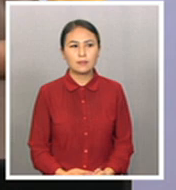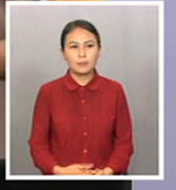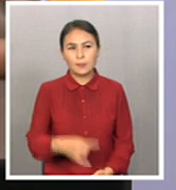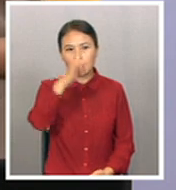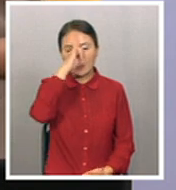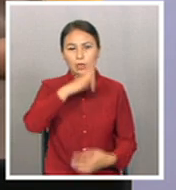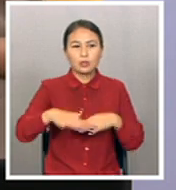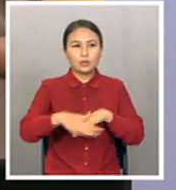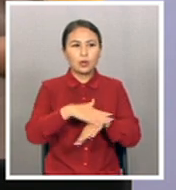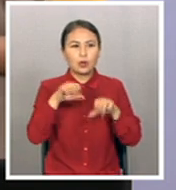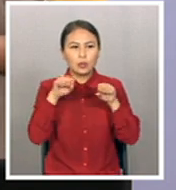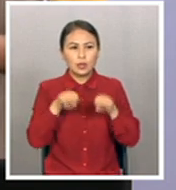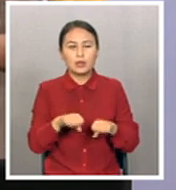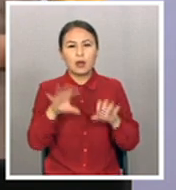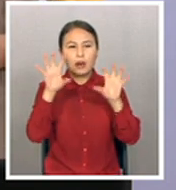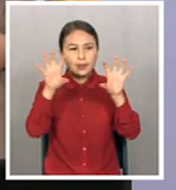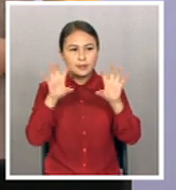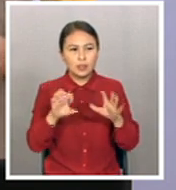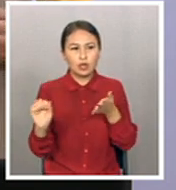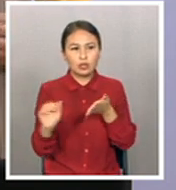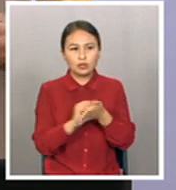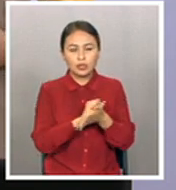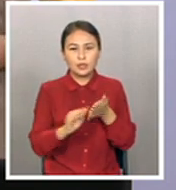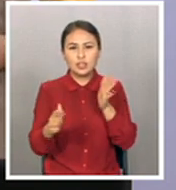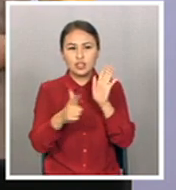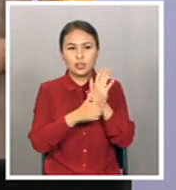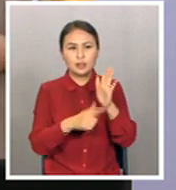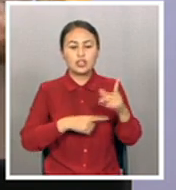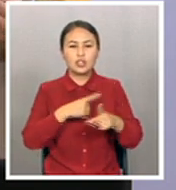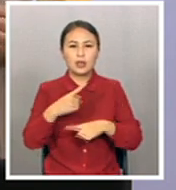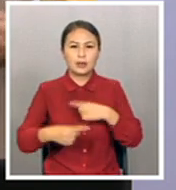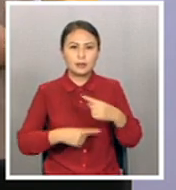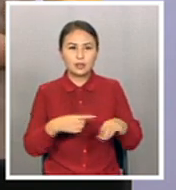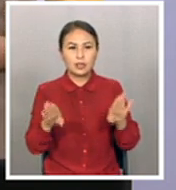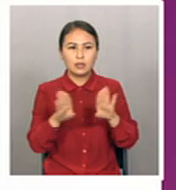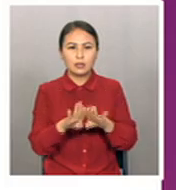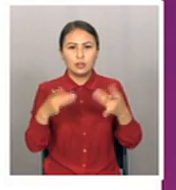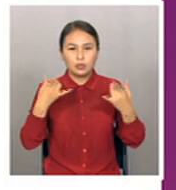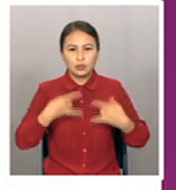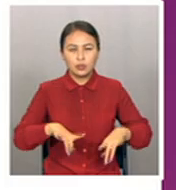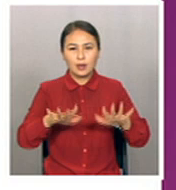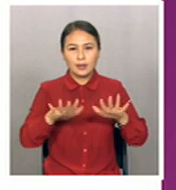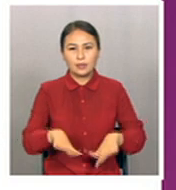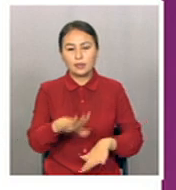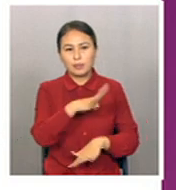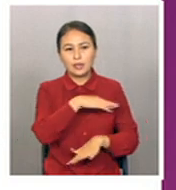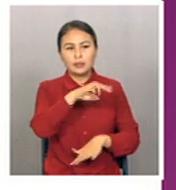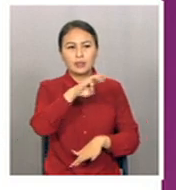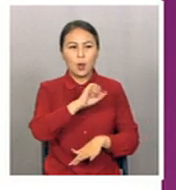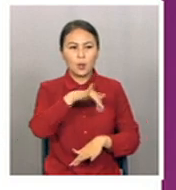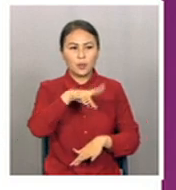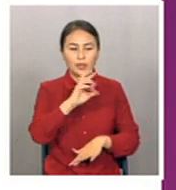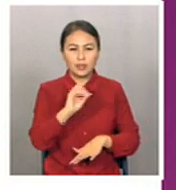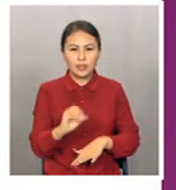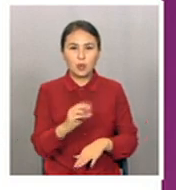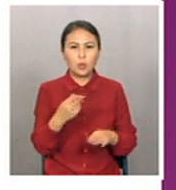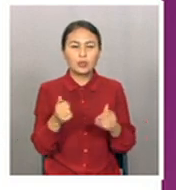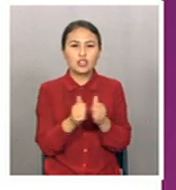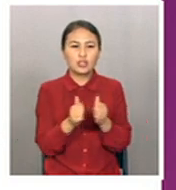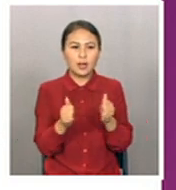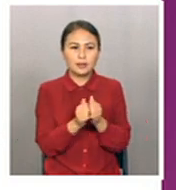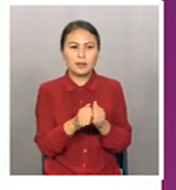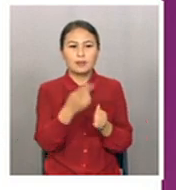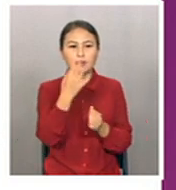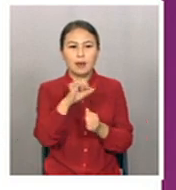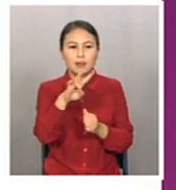Қазақ елінің құқықтық конституциялық құжаты саналатын жеті жарғыны дүниеге әкелген Тәуке және оның жанындағы